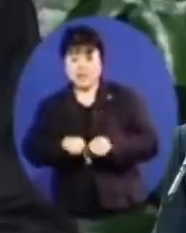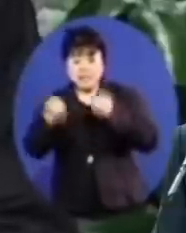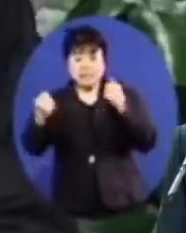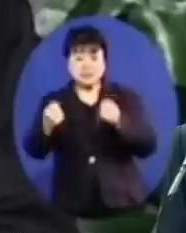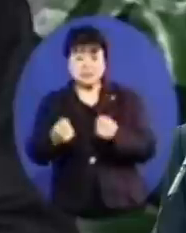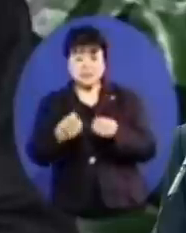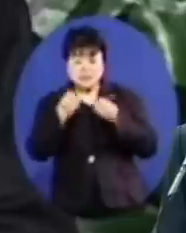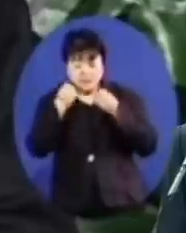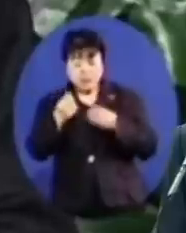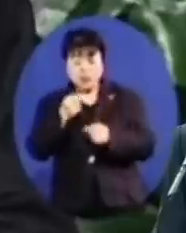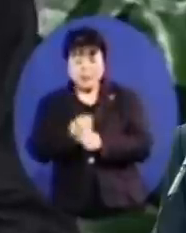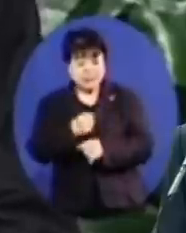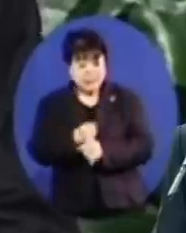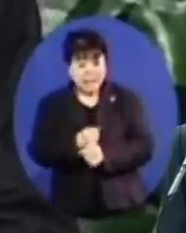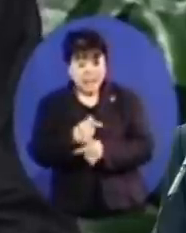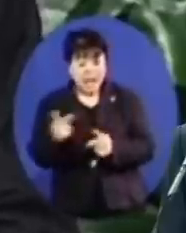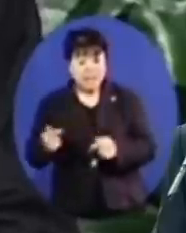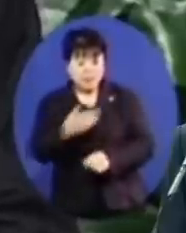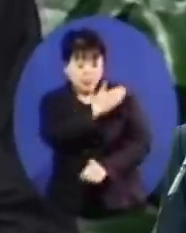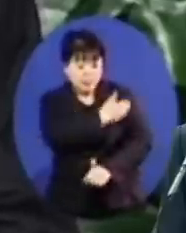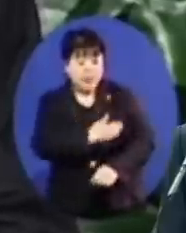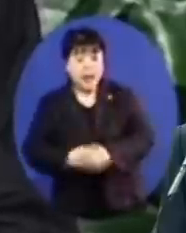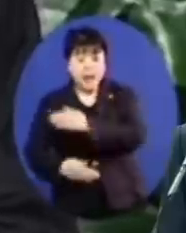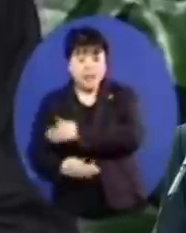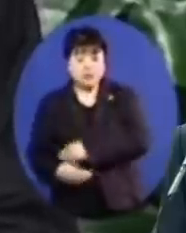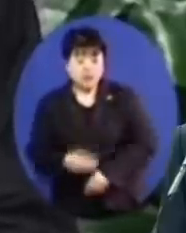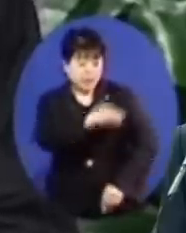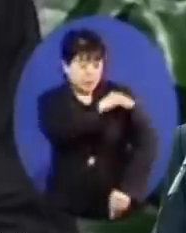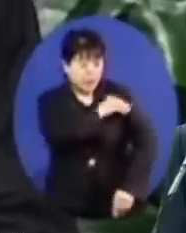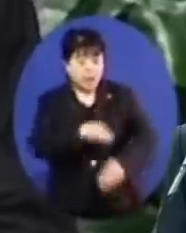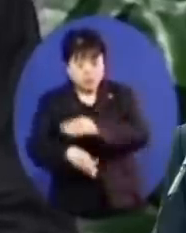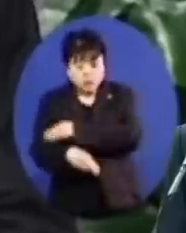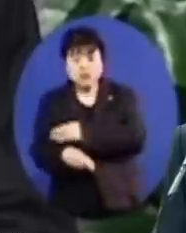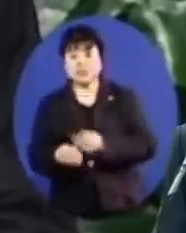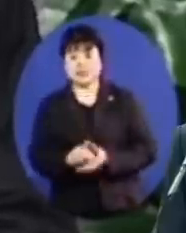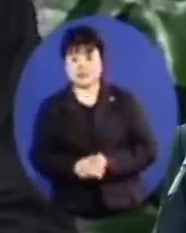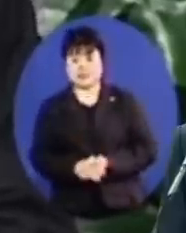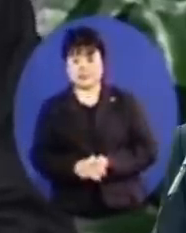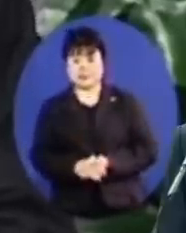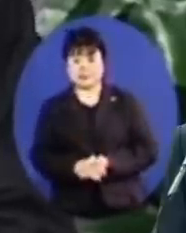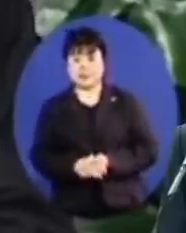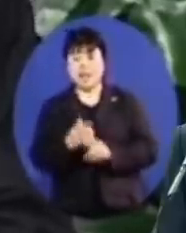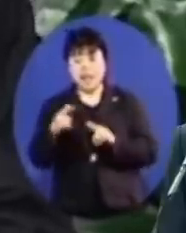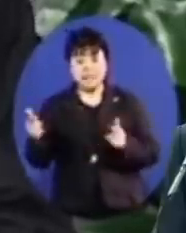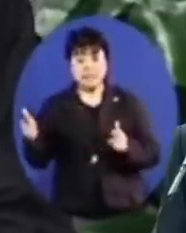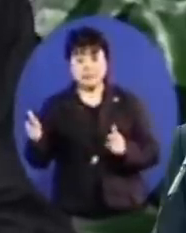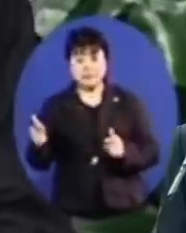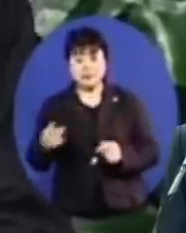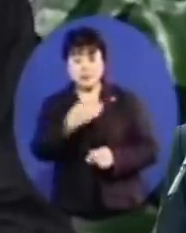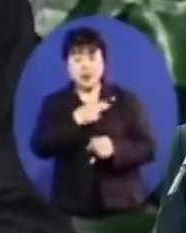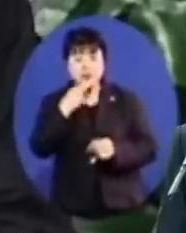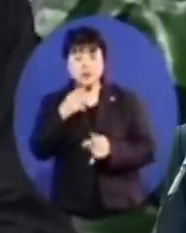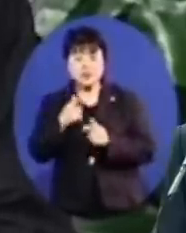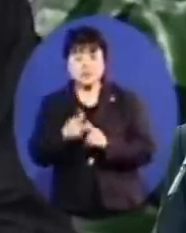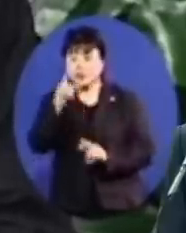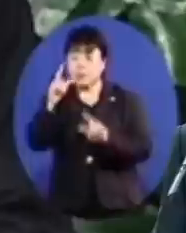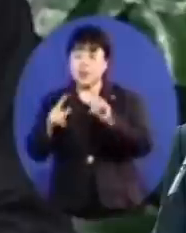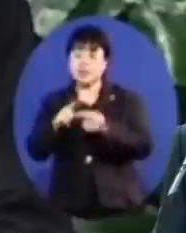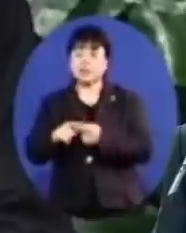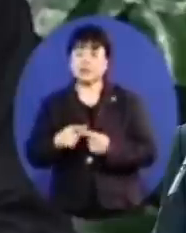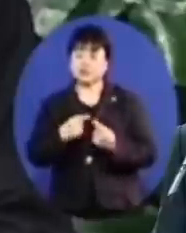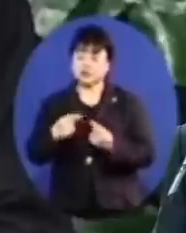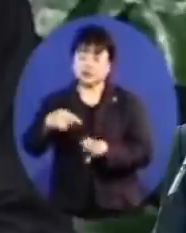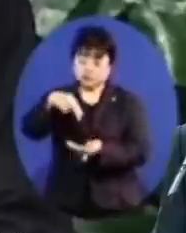새로운 동상을 만드느냐, 안 그러면 팔 두 개를 만들어서 갖다 붙이느냐, 안 그러면 팔 없는 예수님 동상을 그대로